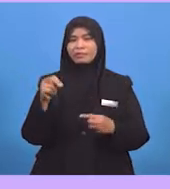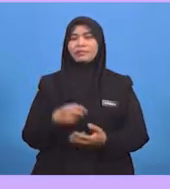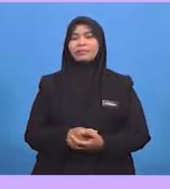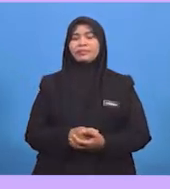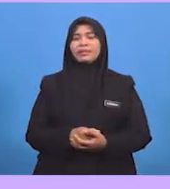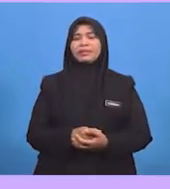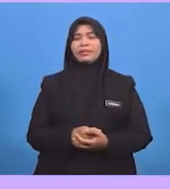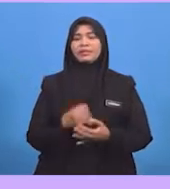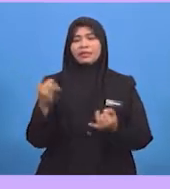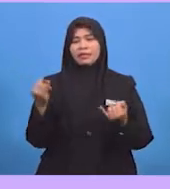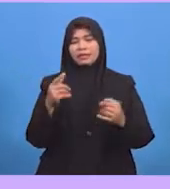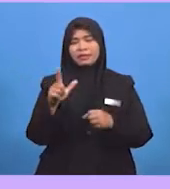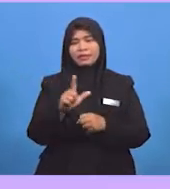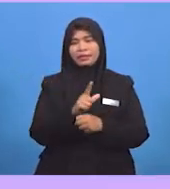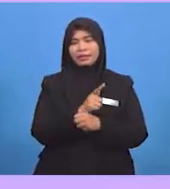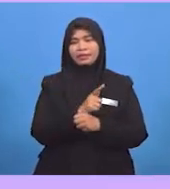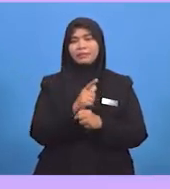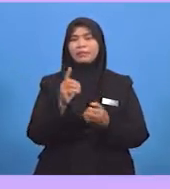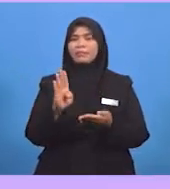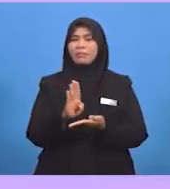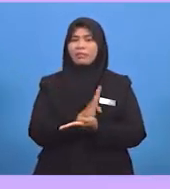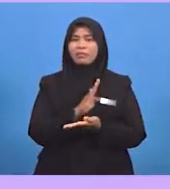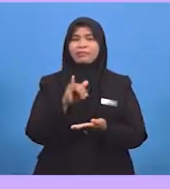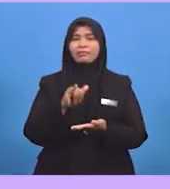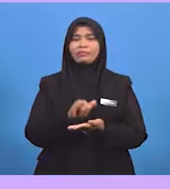Sila lengkapkan borang pendaftaran tersebut.